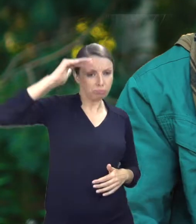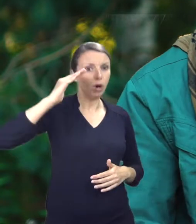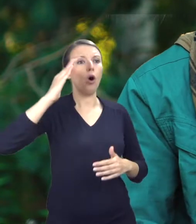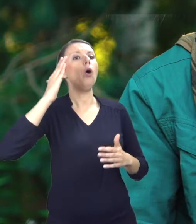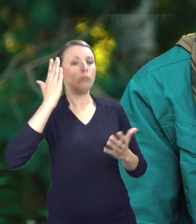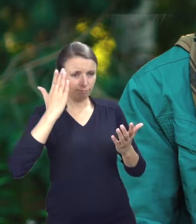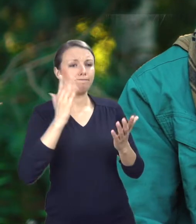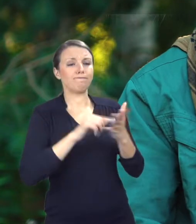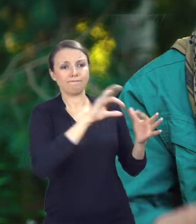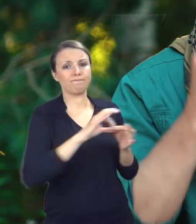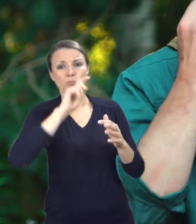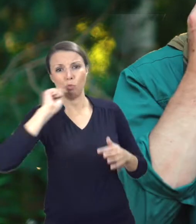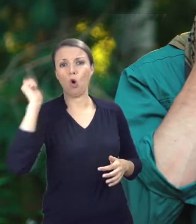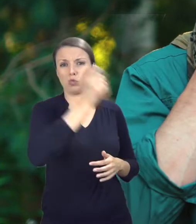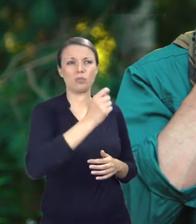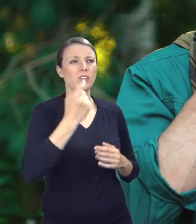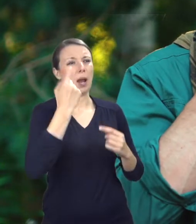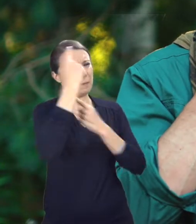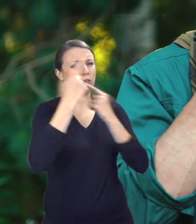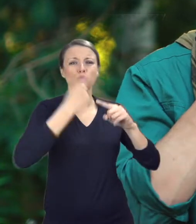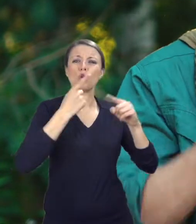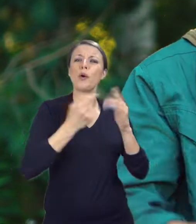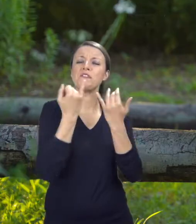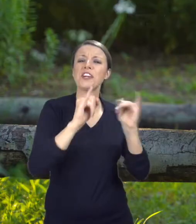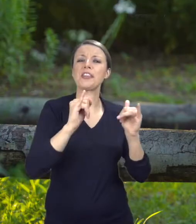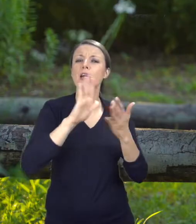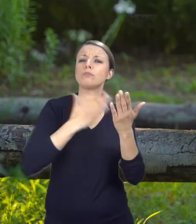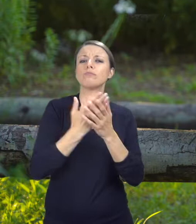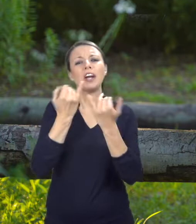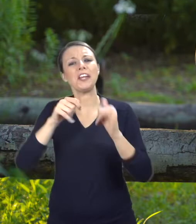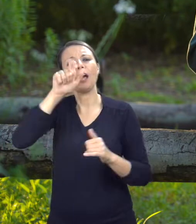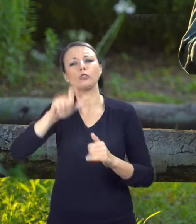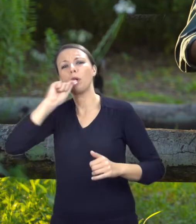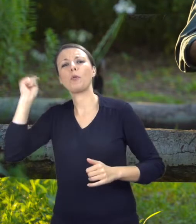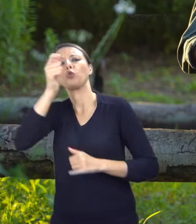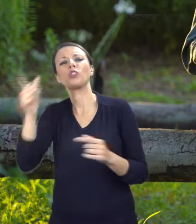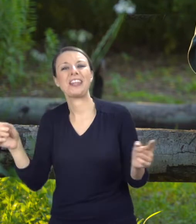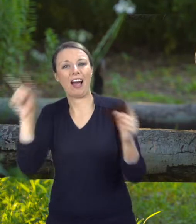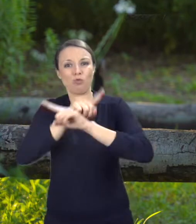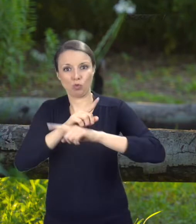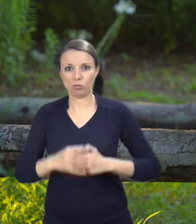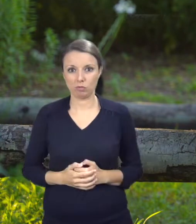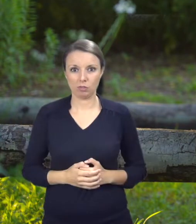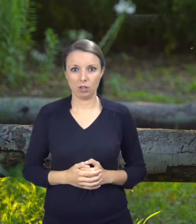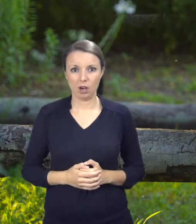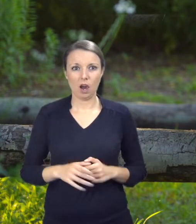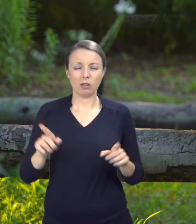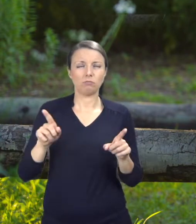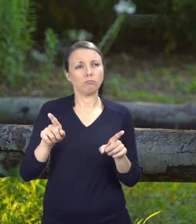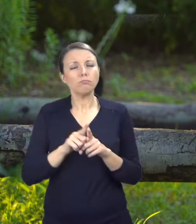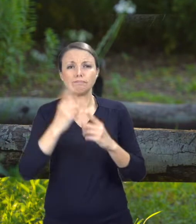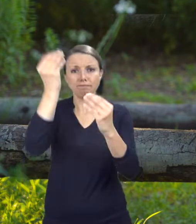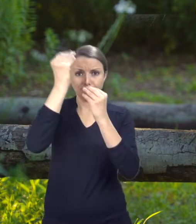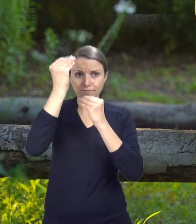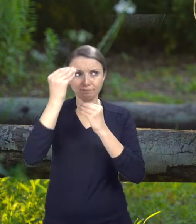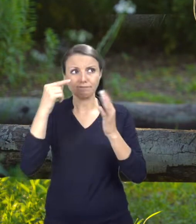niż, wydaje mi się, gro podróżników zacząłem tą swoją przygodę z innym światem. Też gdzieś w tej nauce sztuki przetrwania także przyszedł ten